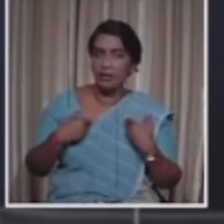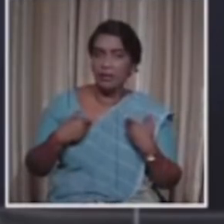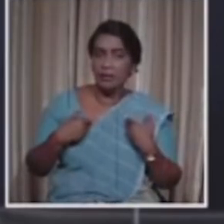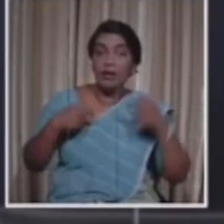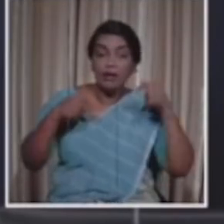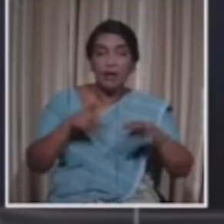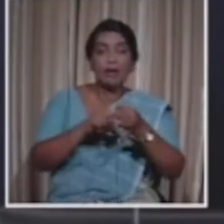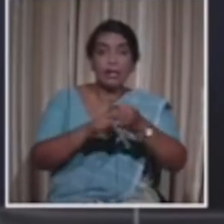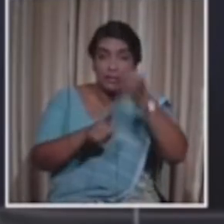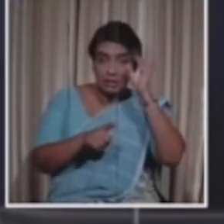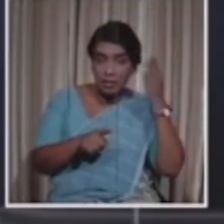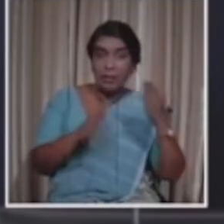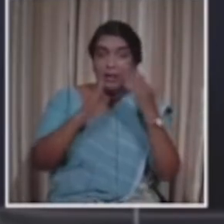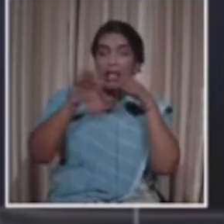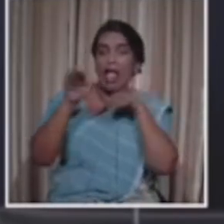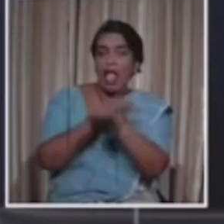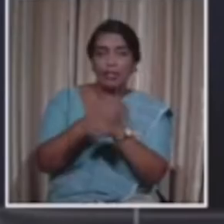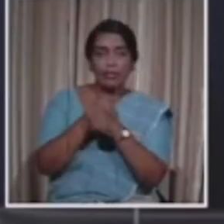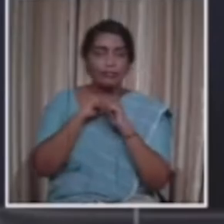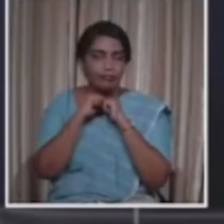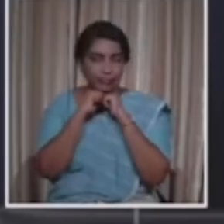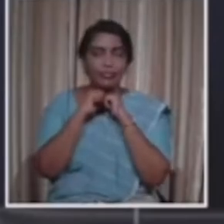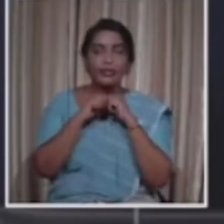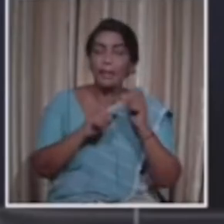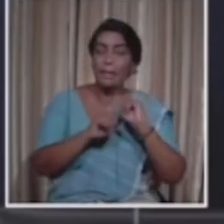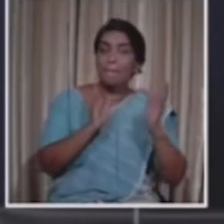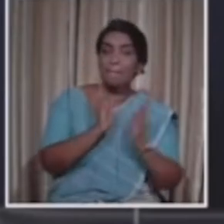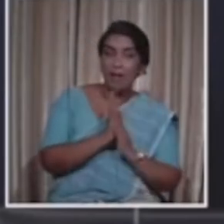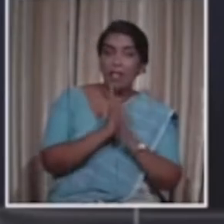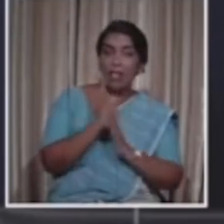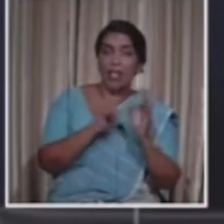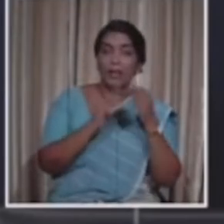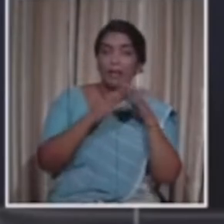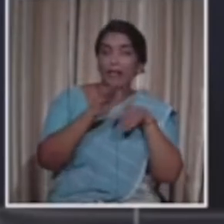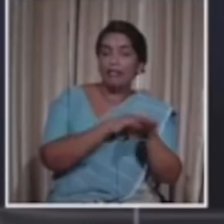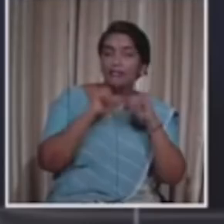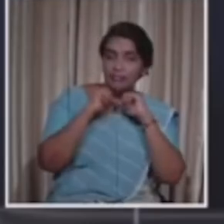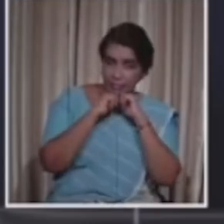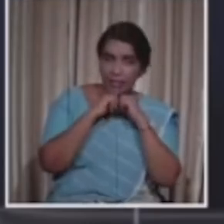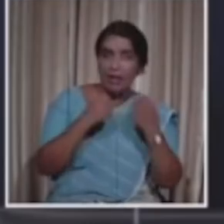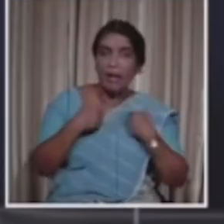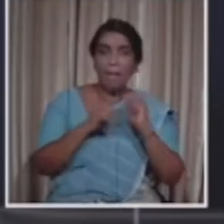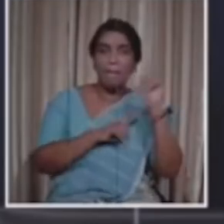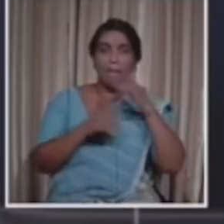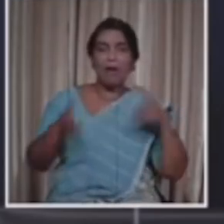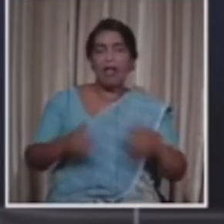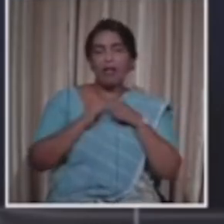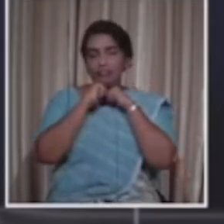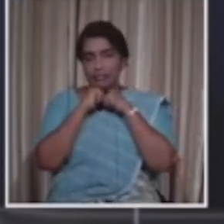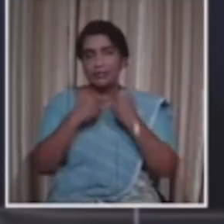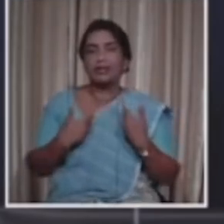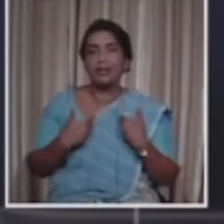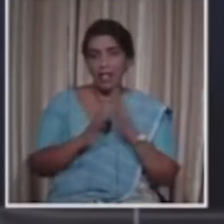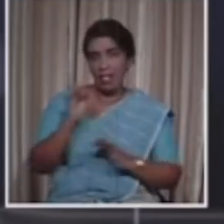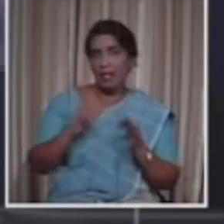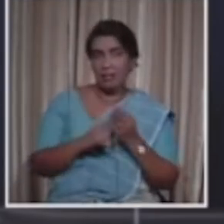අද ජනාධිපතිතුමා නිවාස අඩස්සියේ අගමැතිතුමා ඇමති මණ්ඩලයේ නිවාස අඩස්සියේ අපි පාර්ලිමේන්තුව අඩස්සි